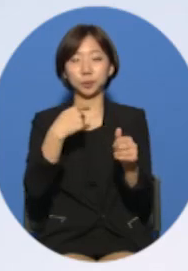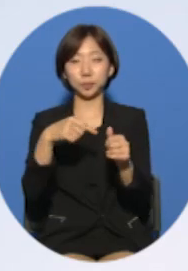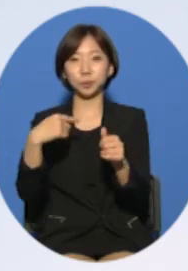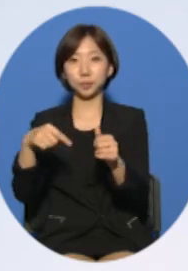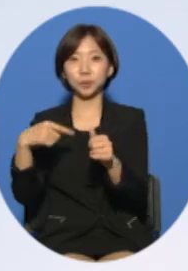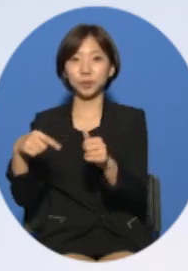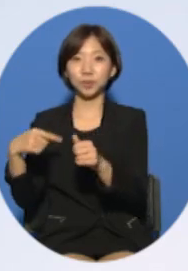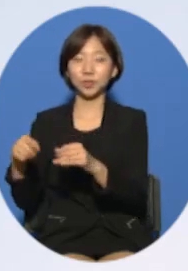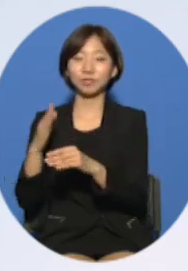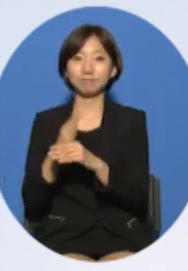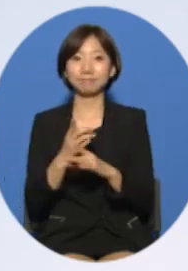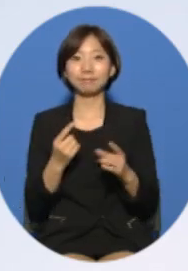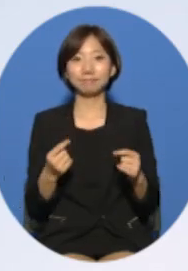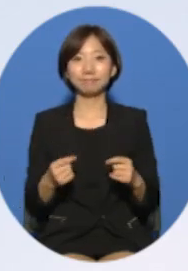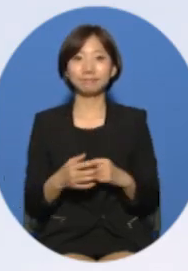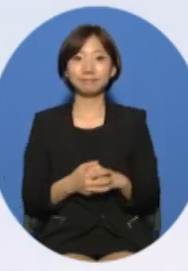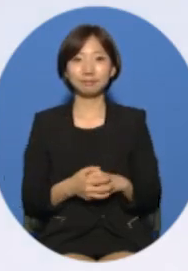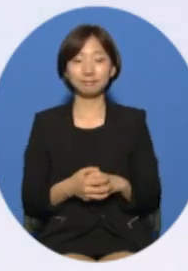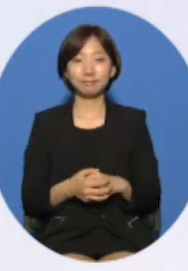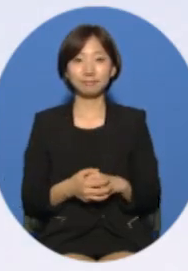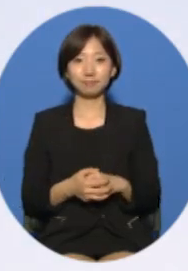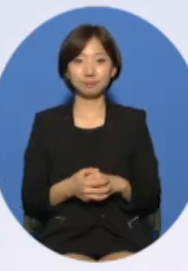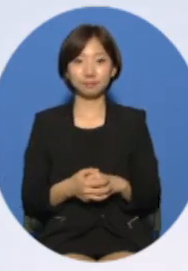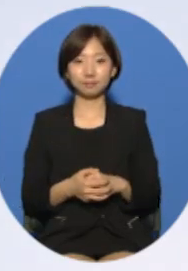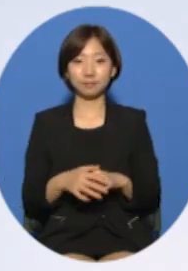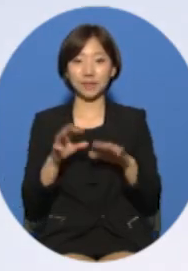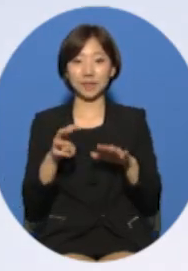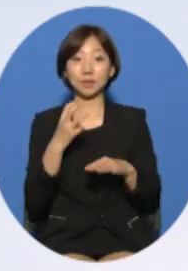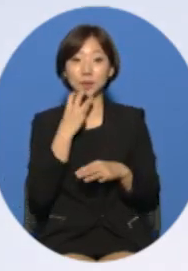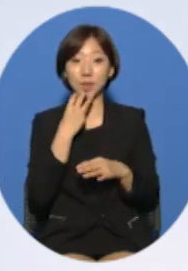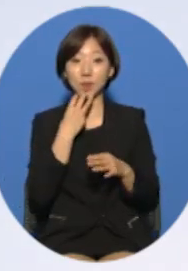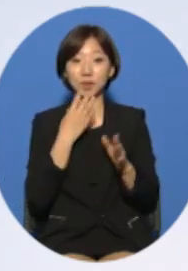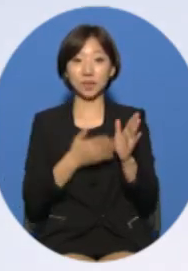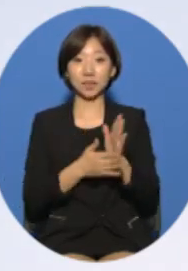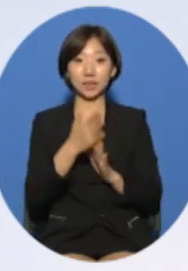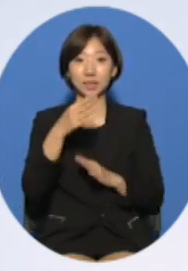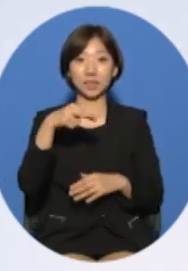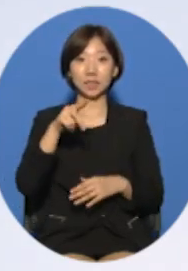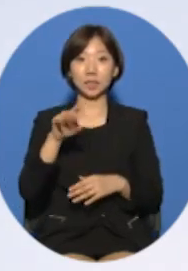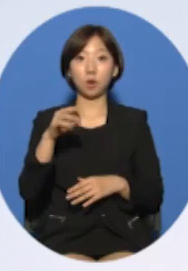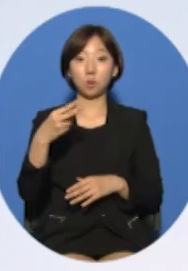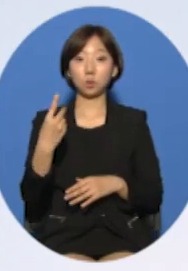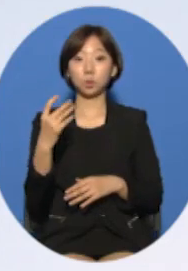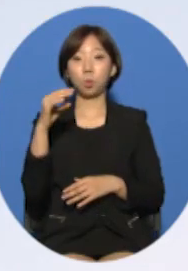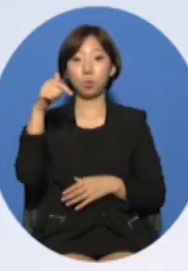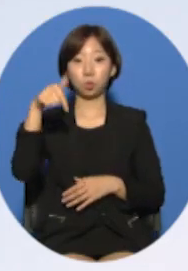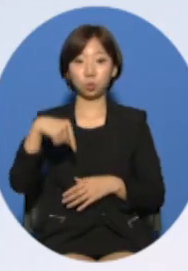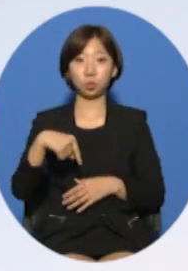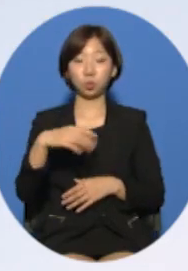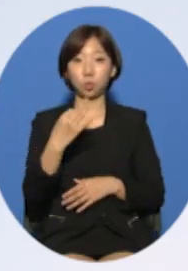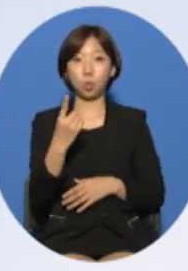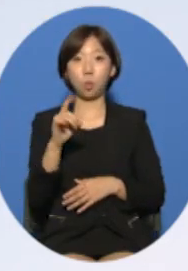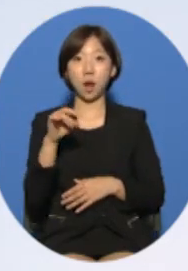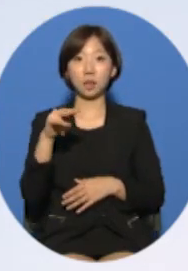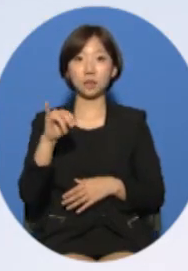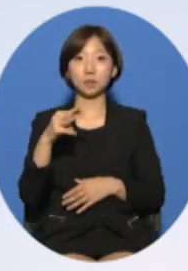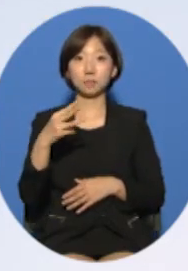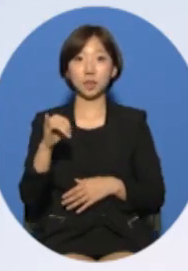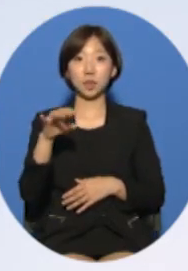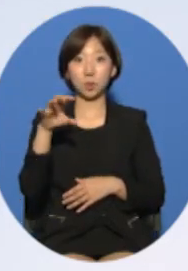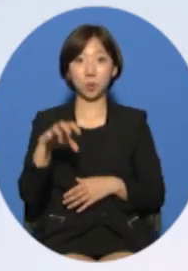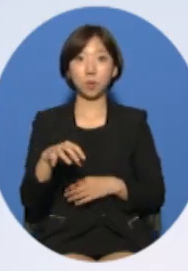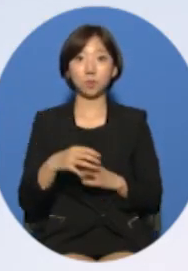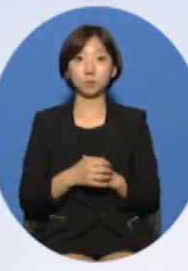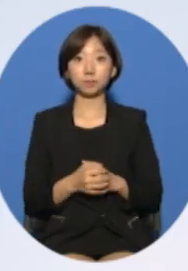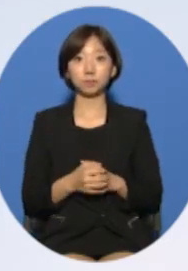시켜주고 네. 있는 것 같습니다. 네, 지금 네. 서울특별시 성동구 왕십리 도선동 제6 투표소의 현재의 모습입니다.